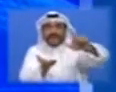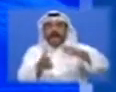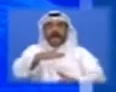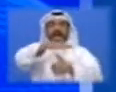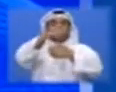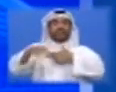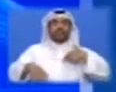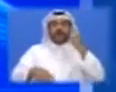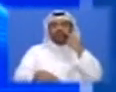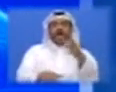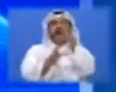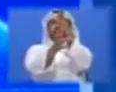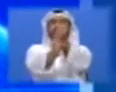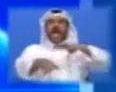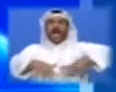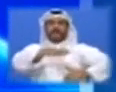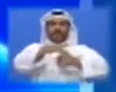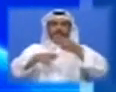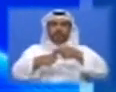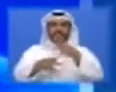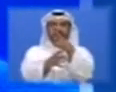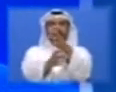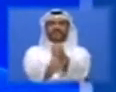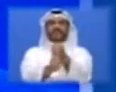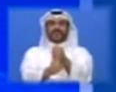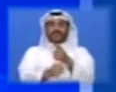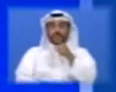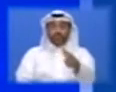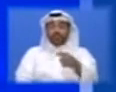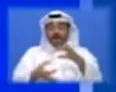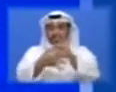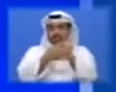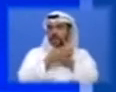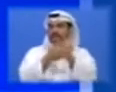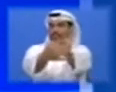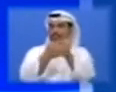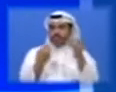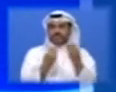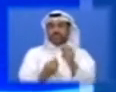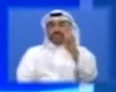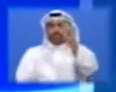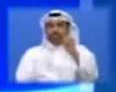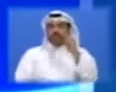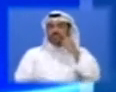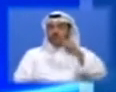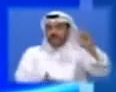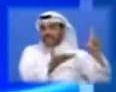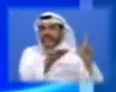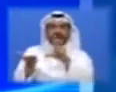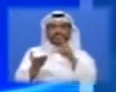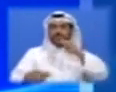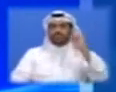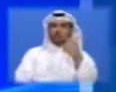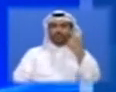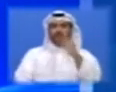الله ورعاه من سعاده انطونيو غوتيريس المفوض السامي للامم المتحده لشؤون اللاجئين والتي